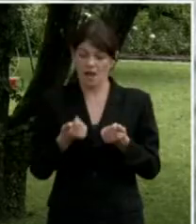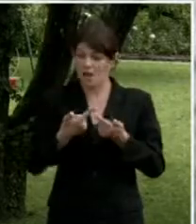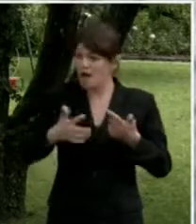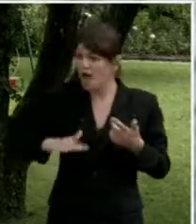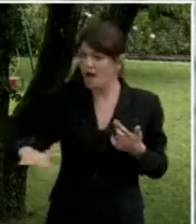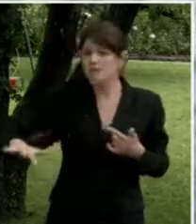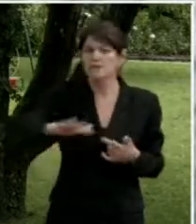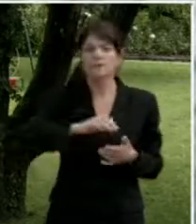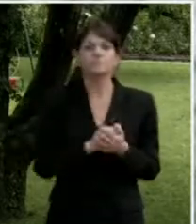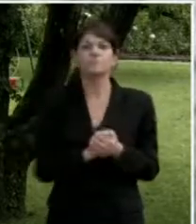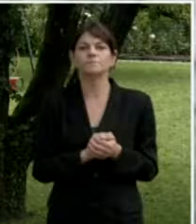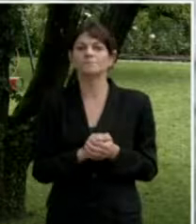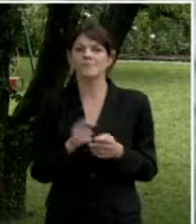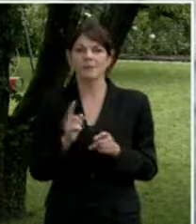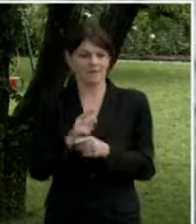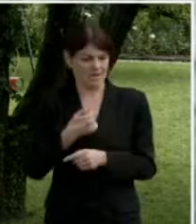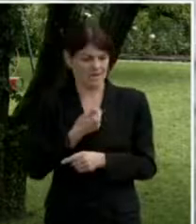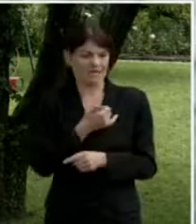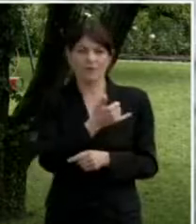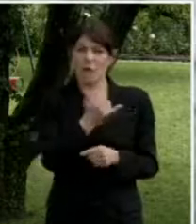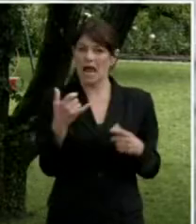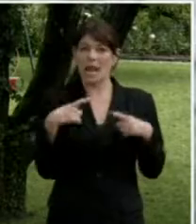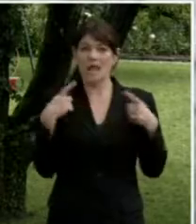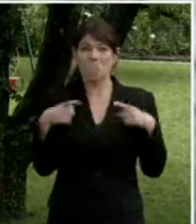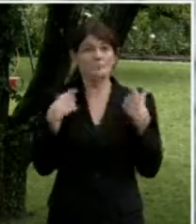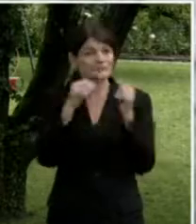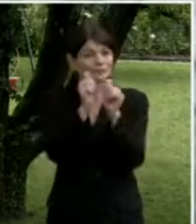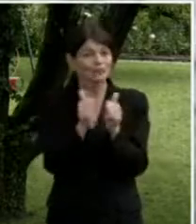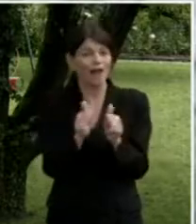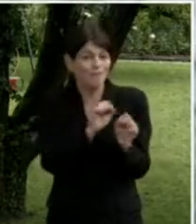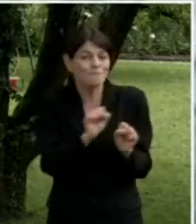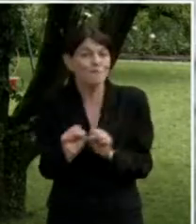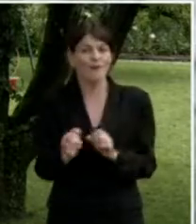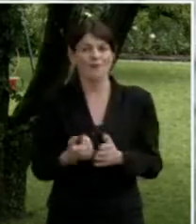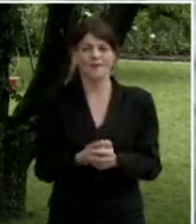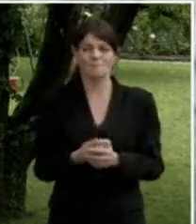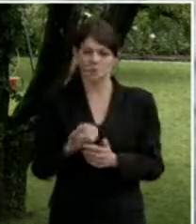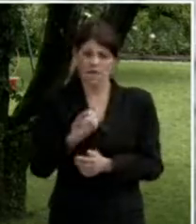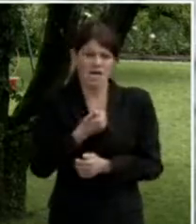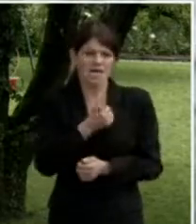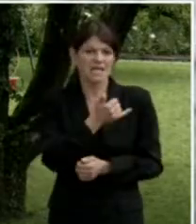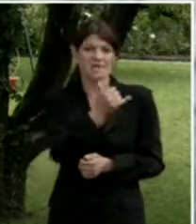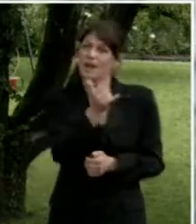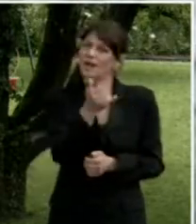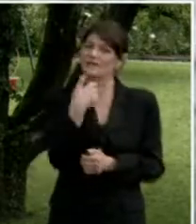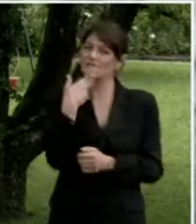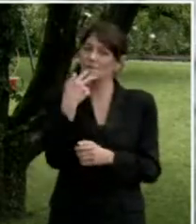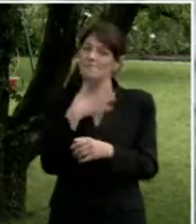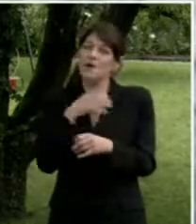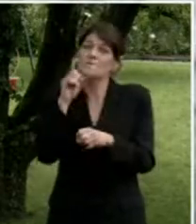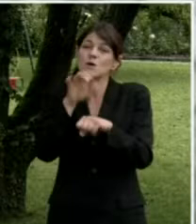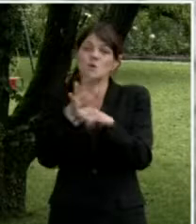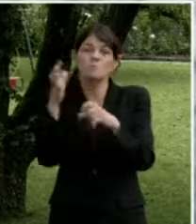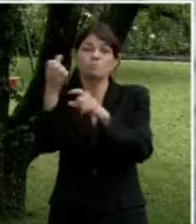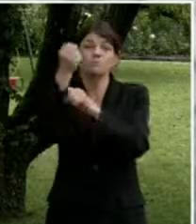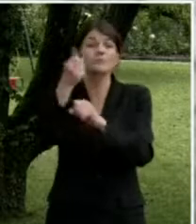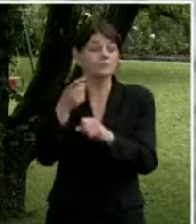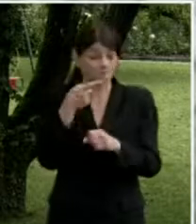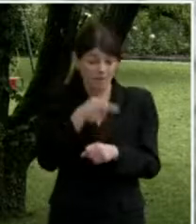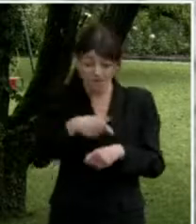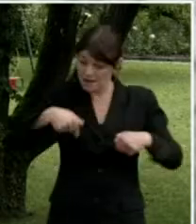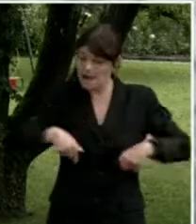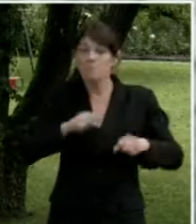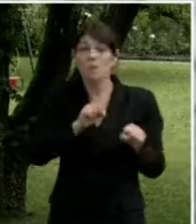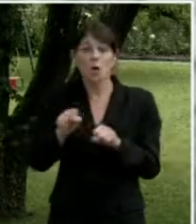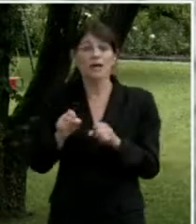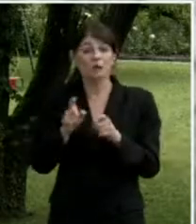Land, das individuelle Lebensgestaltung und individuelles Streben nach Glück ermöglicht und unterstützt.